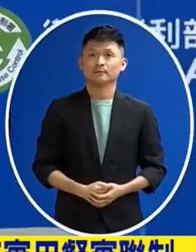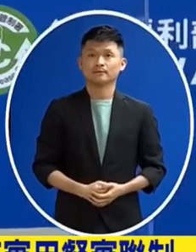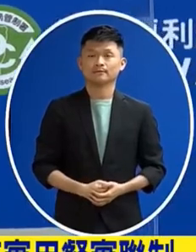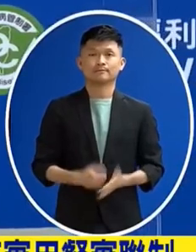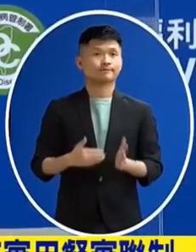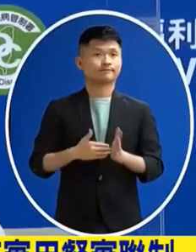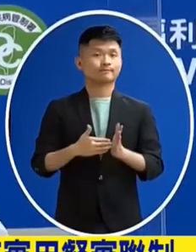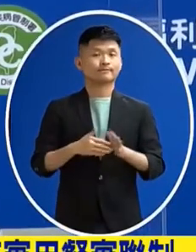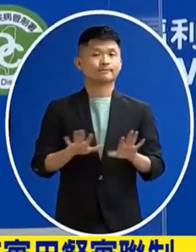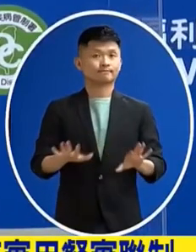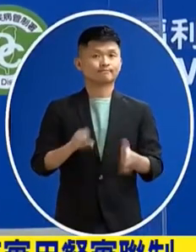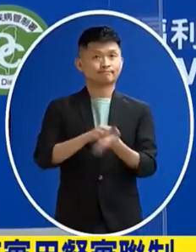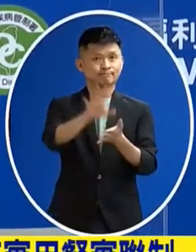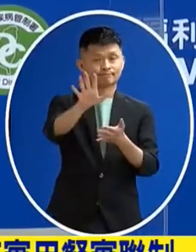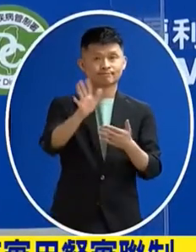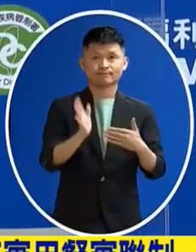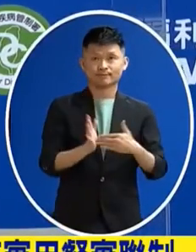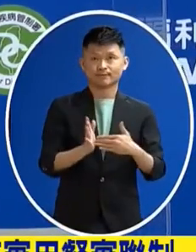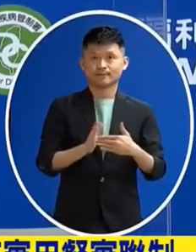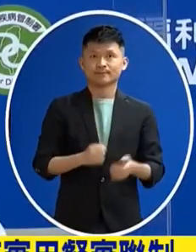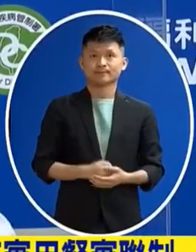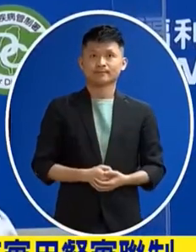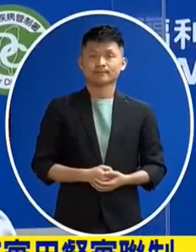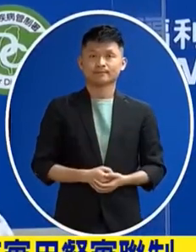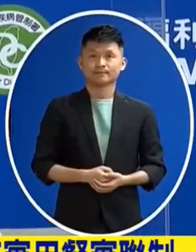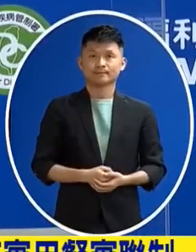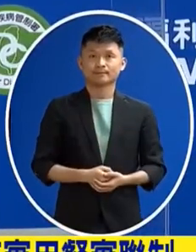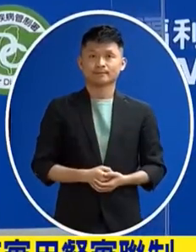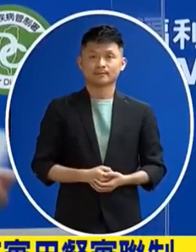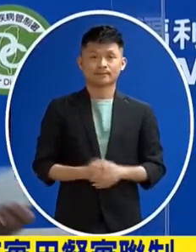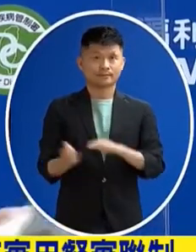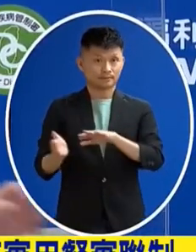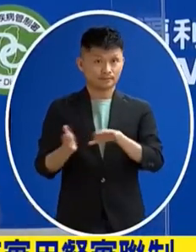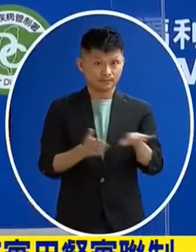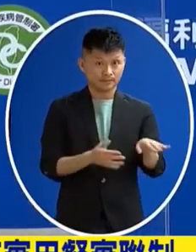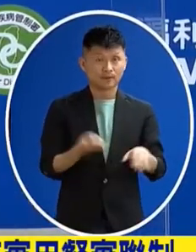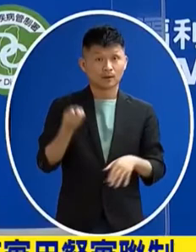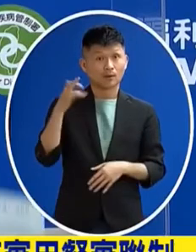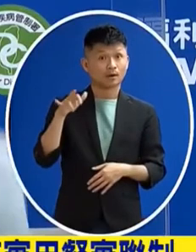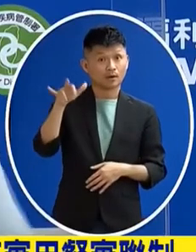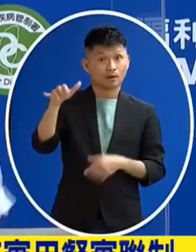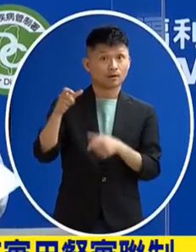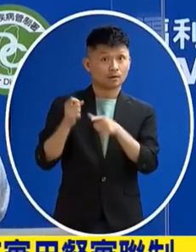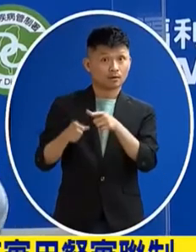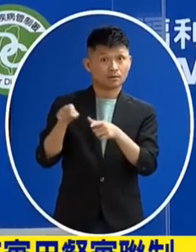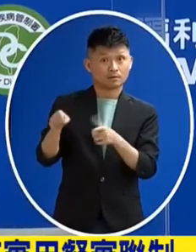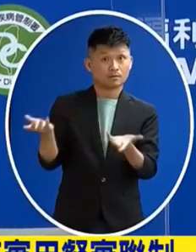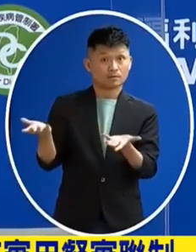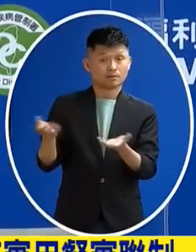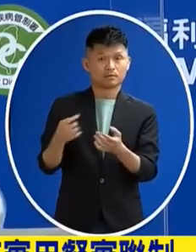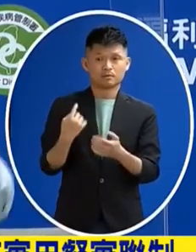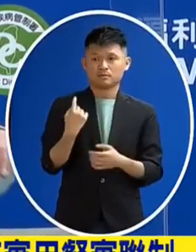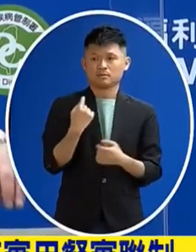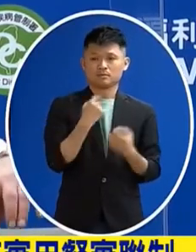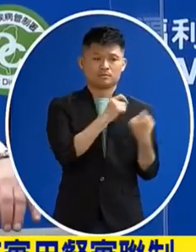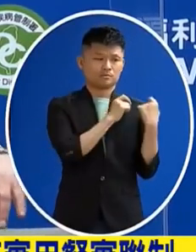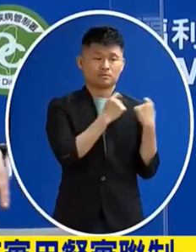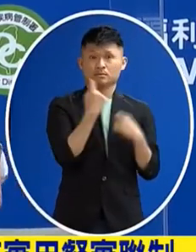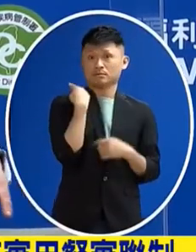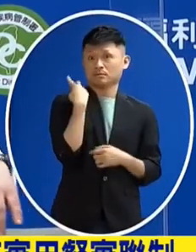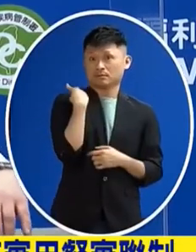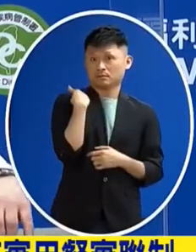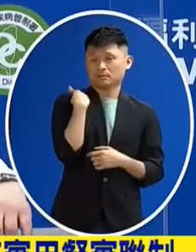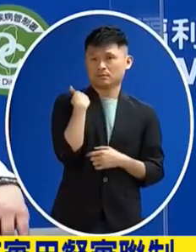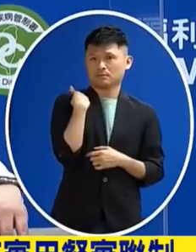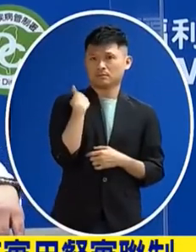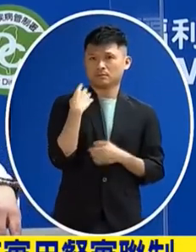好，我们今天先报告到这里哈。那哦，另外在华航这个案子，在这两天有人在就讲，